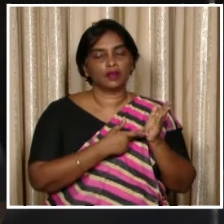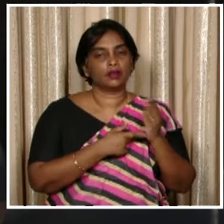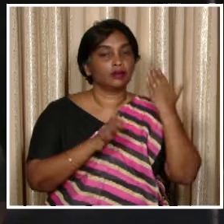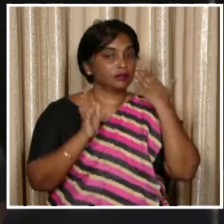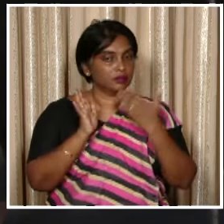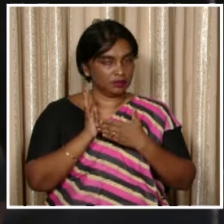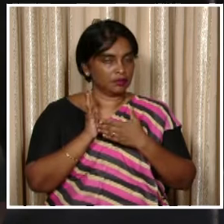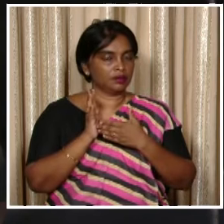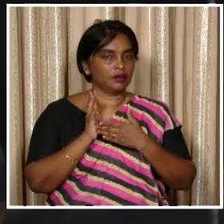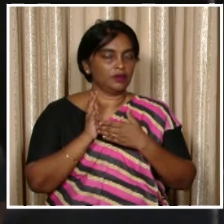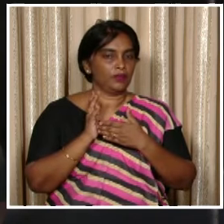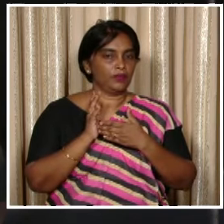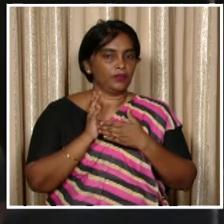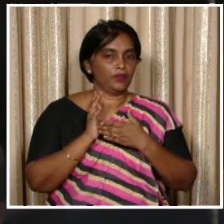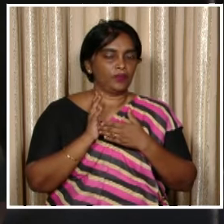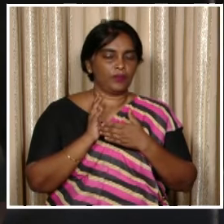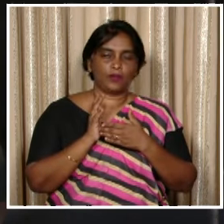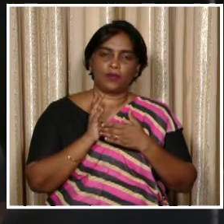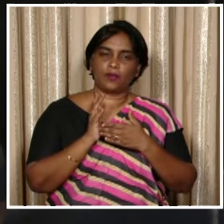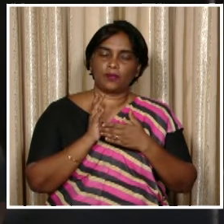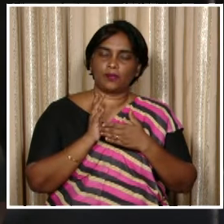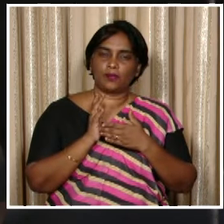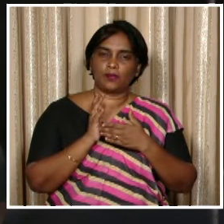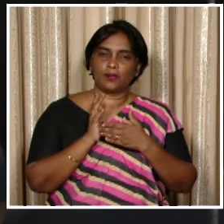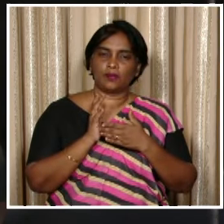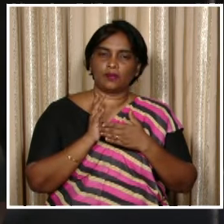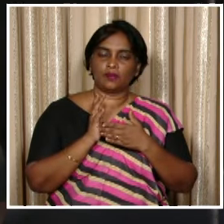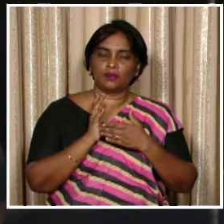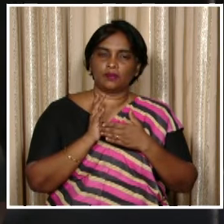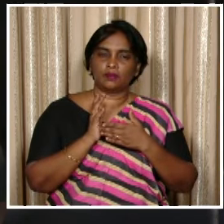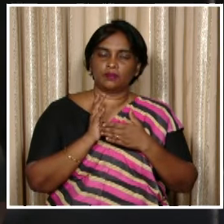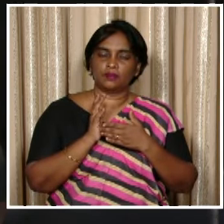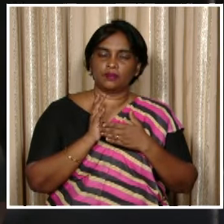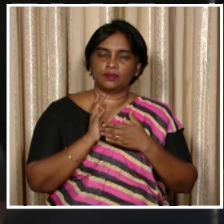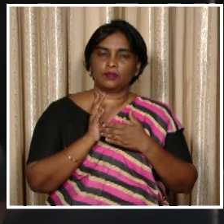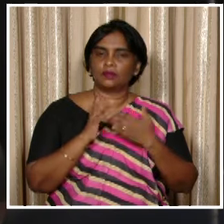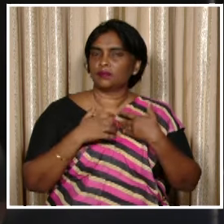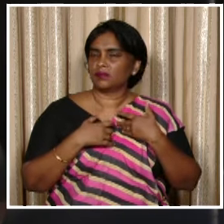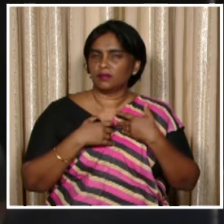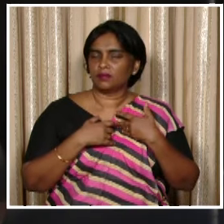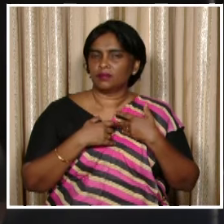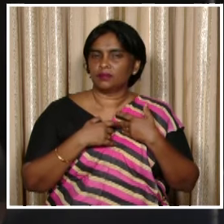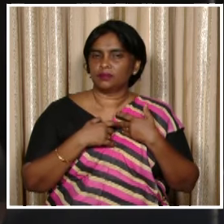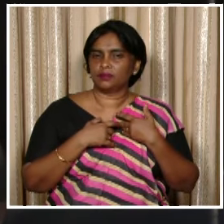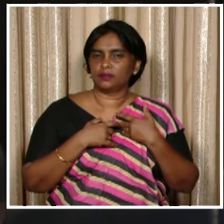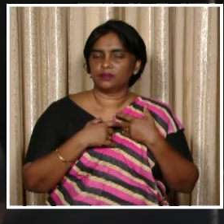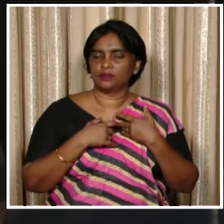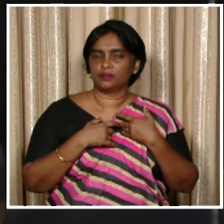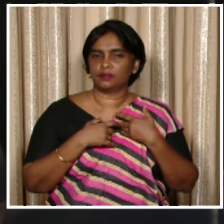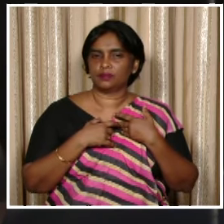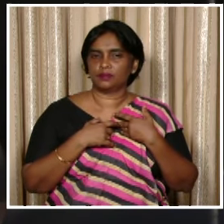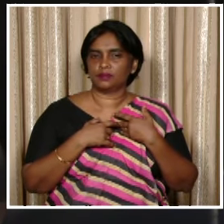ඉම්පියුටඩ් රෙන්ටන් නිල්කම් ෆ්‍රම් ඕන ඔකියුපයිඩ් ඇන් වේකන් රෙසිඩන්ශල් ප්‍රොපටි. මන්දන්න ඉංග්‍රීසිවල් හැටියට